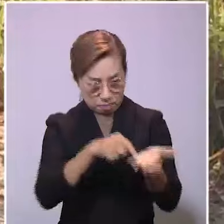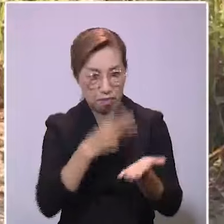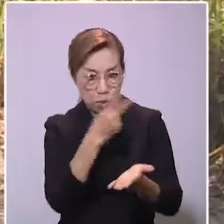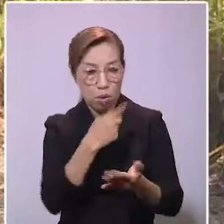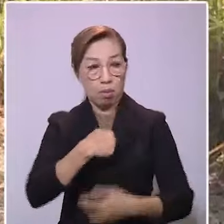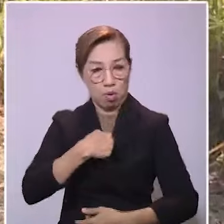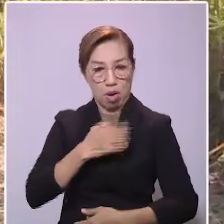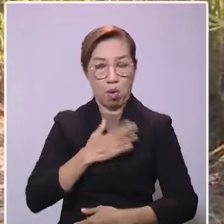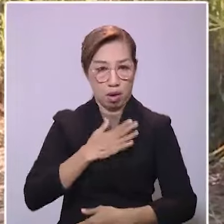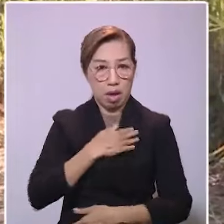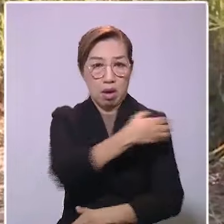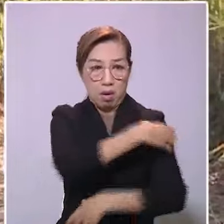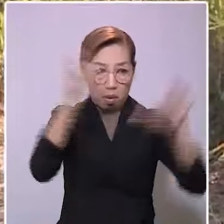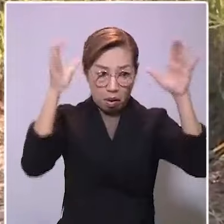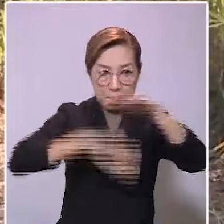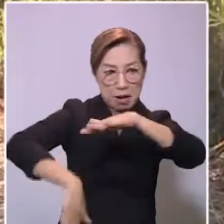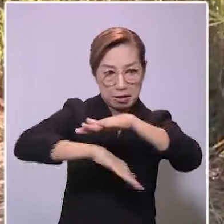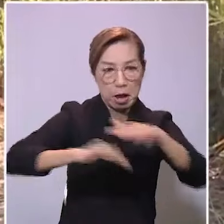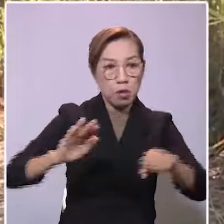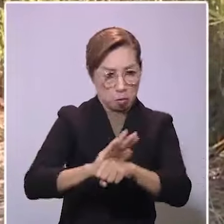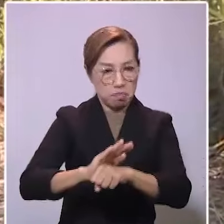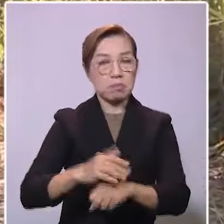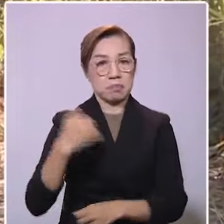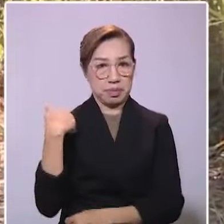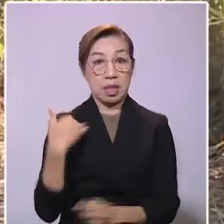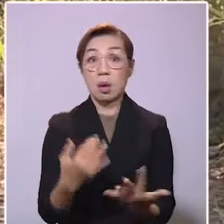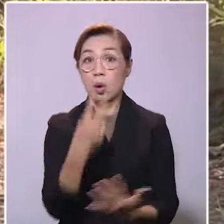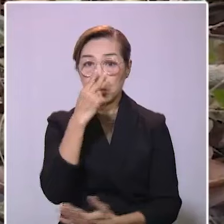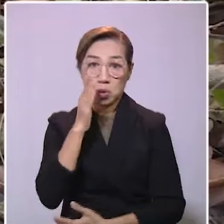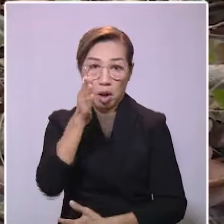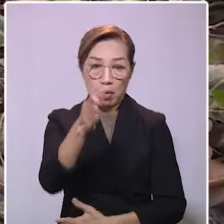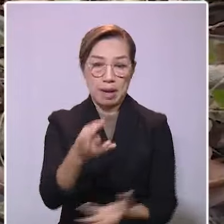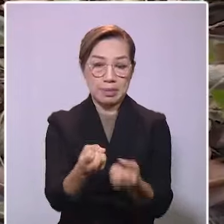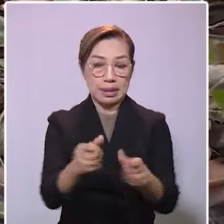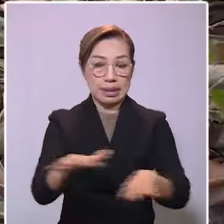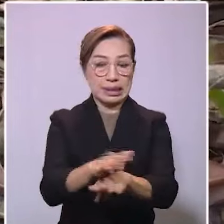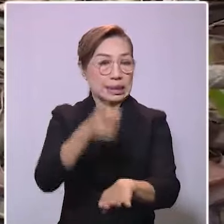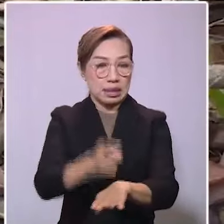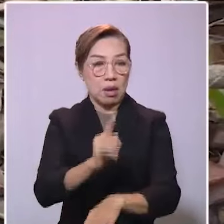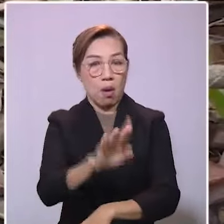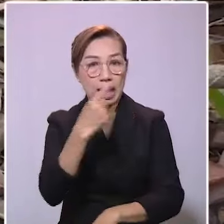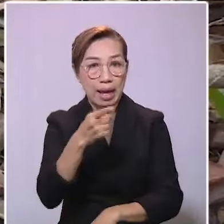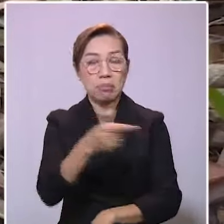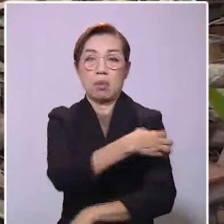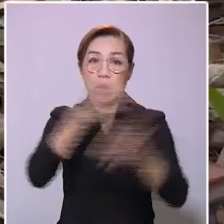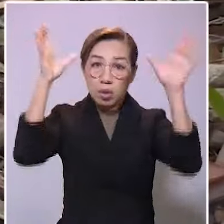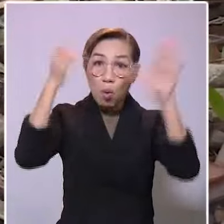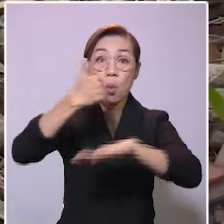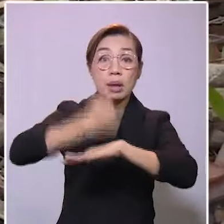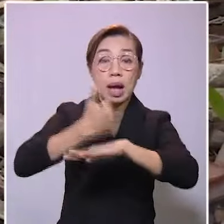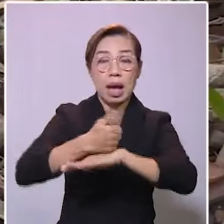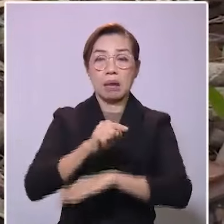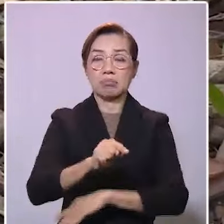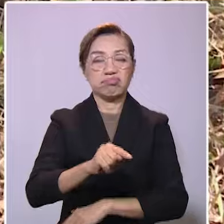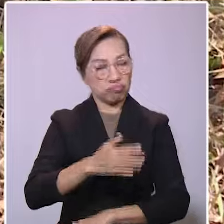เพราะว่าทางฝั่งกรมอุทยานหลักฐานแน่นเหมือนกันนะคะเดี๋ยวมาดูกันว่าเป็นพื้นที่ใครกันแน่เพราะว่าคุณชัยวัฒน์มั่นใจ 100%เป็นของ